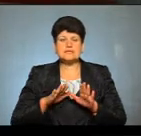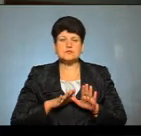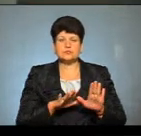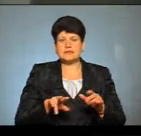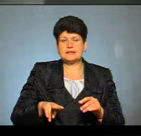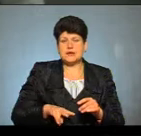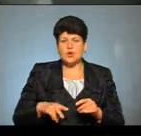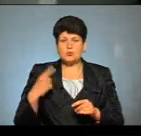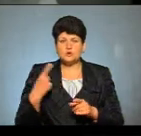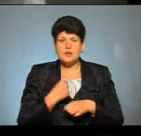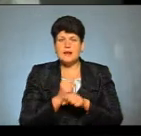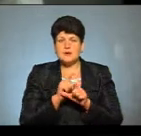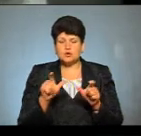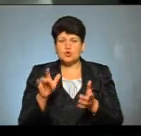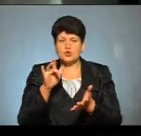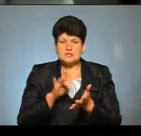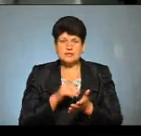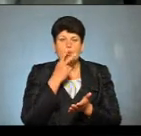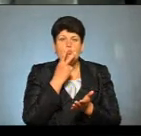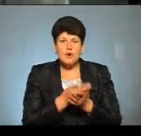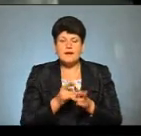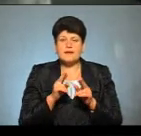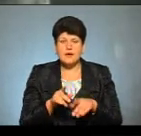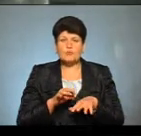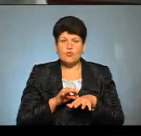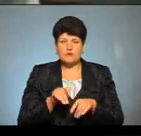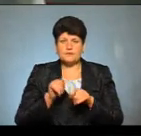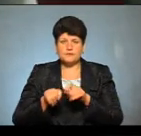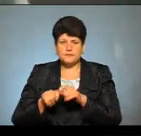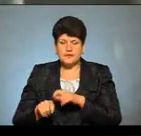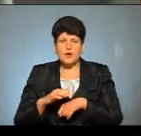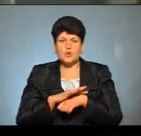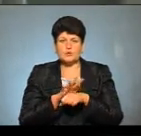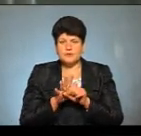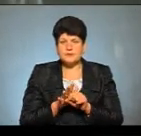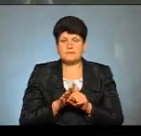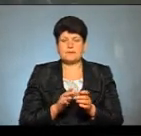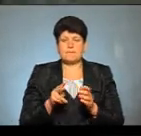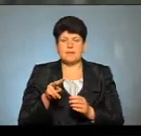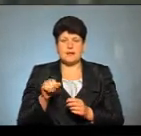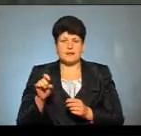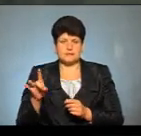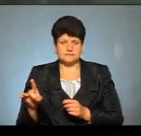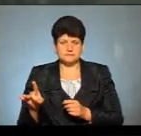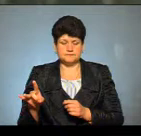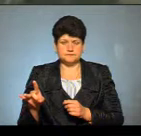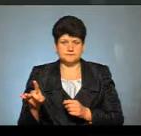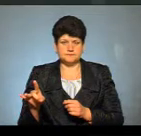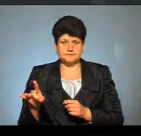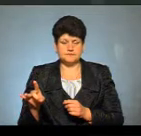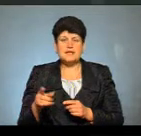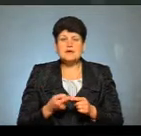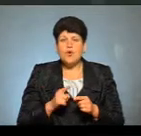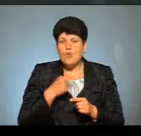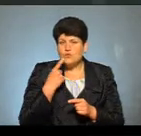Помічниця директорки обласного лабораторного центру показує, як проводять дослідження на COVID-19 методом полімеразно-ланцюгової реакції. За